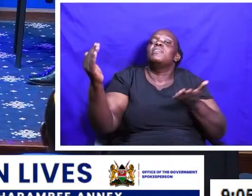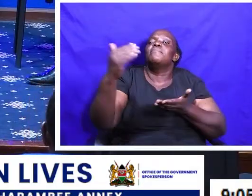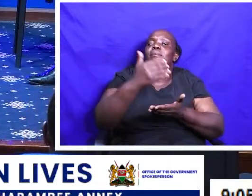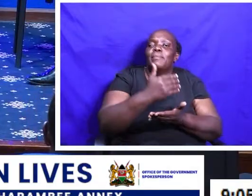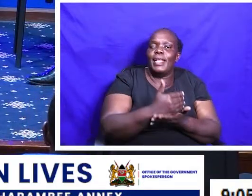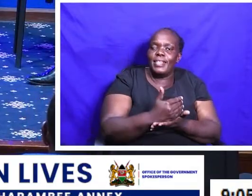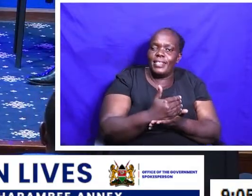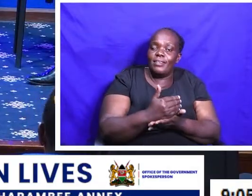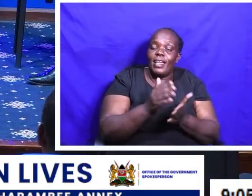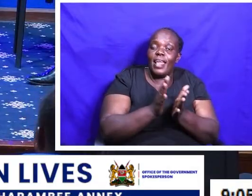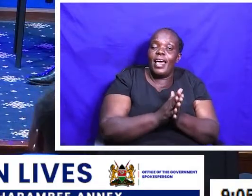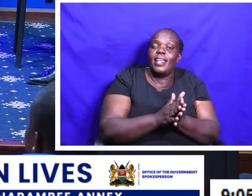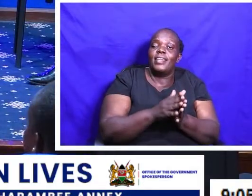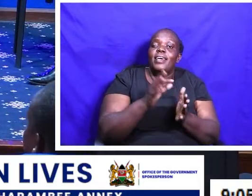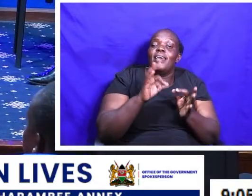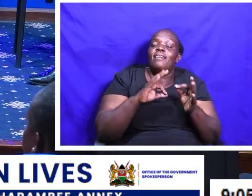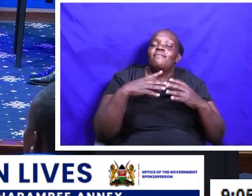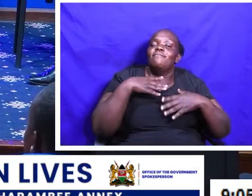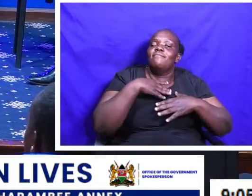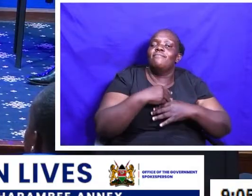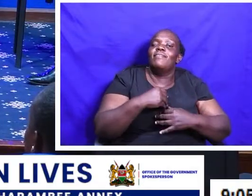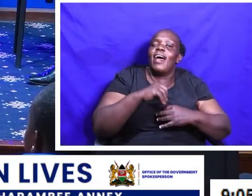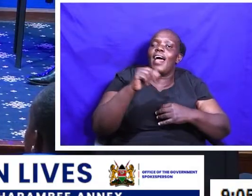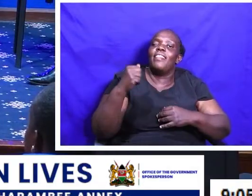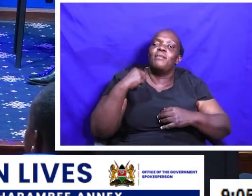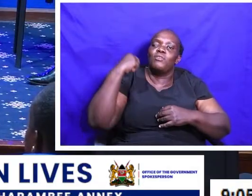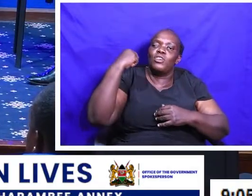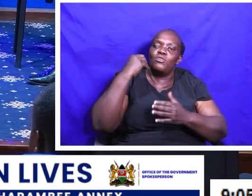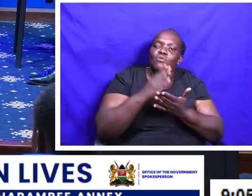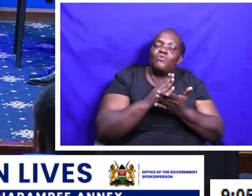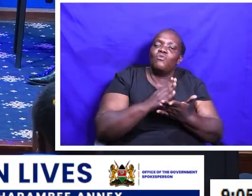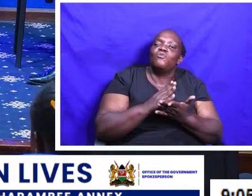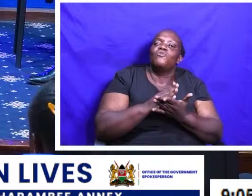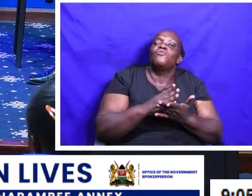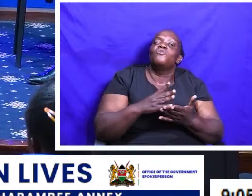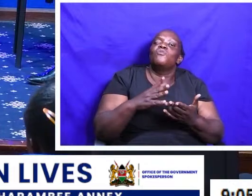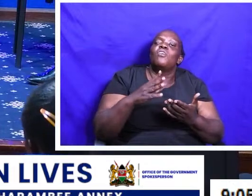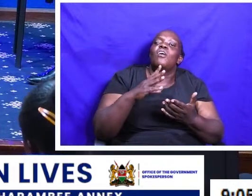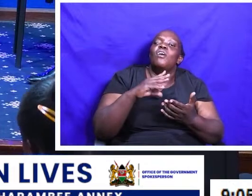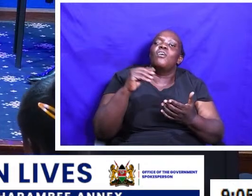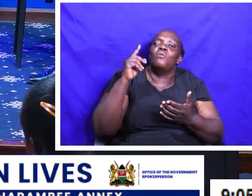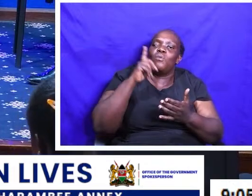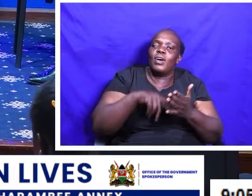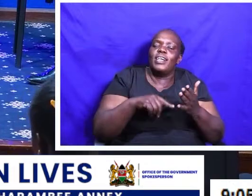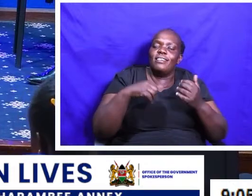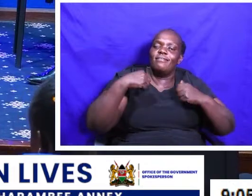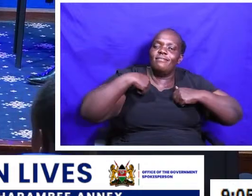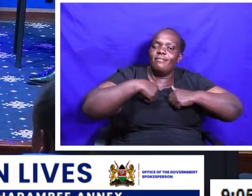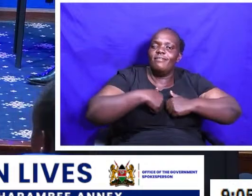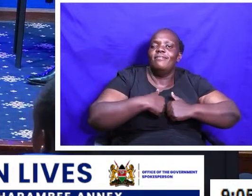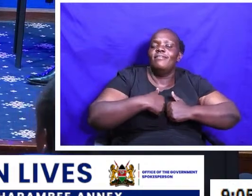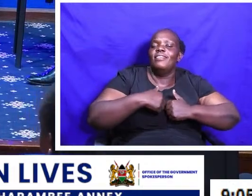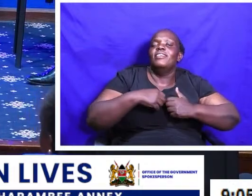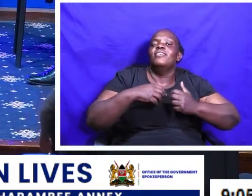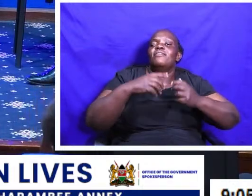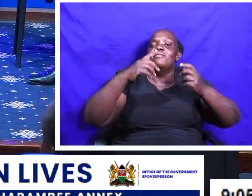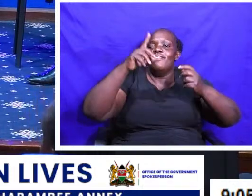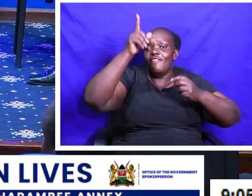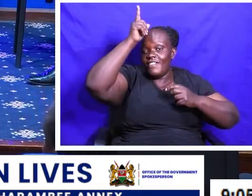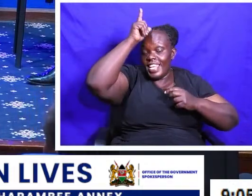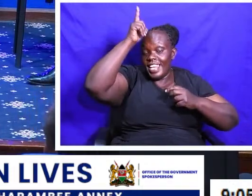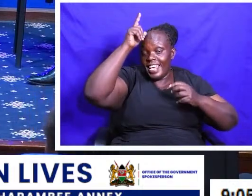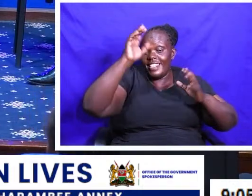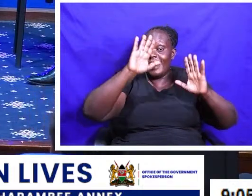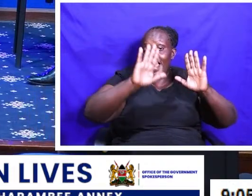mobilization. Yes. Na wakituvalia sisi wanasiasa wengine tunapenda mkivaa hizo reflector zetu mnatuuza